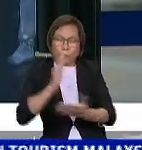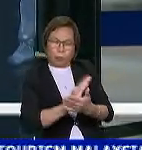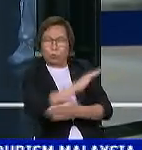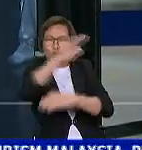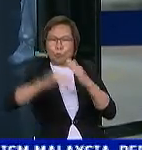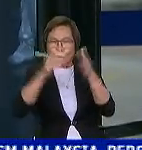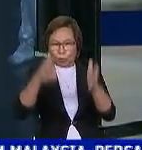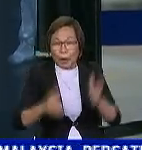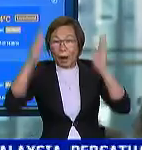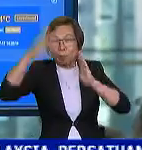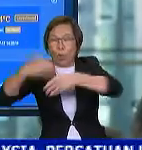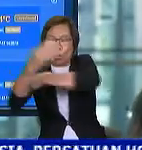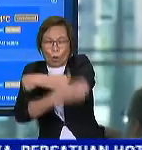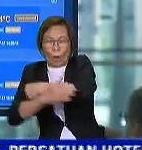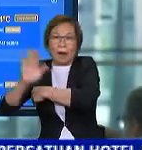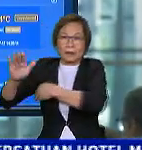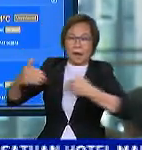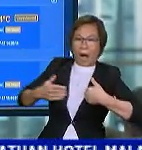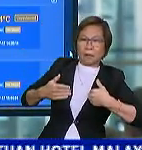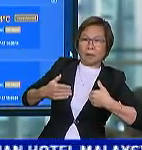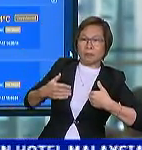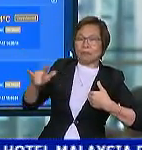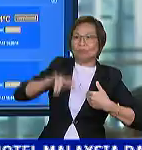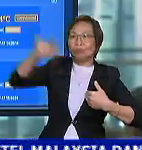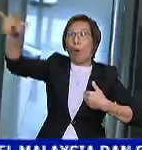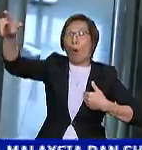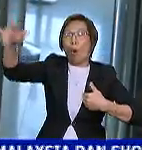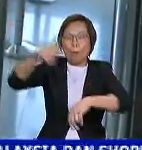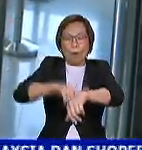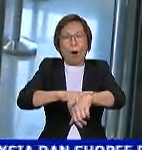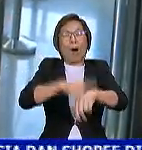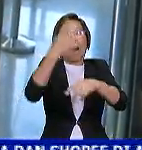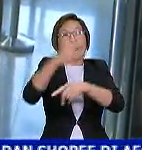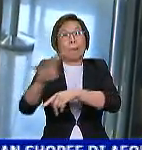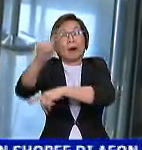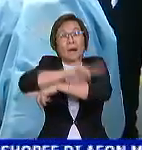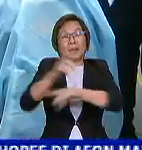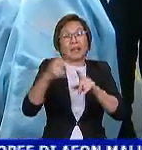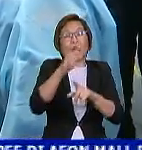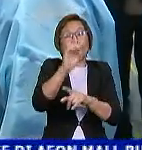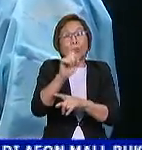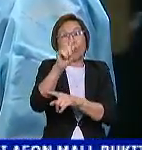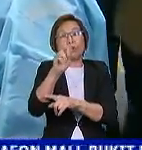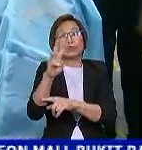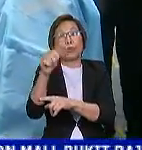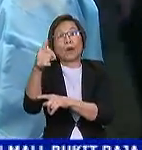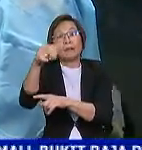semua warga negara asing yang mempunyai sejarah perjalanan dalam tempoh 14 hari ke Botswana,